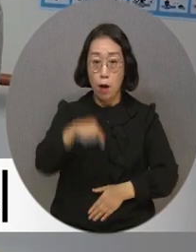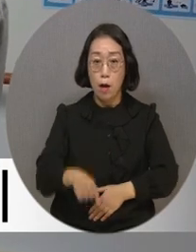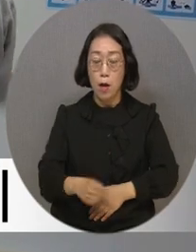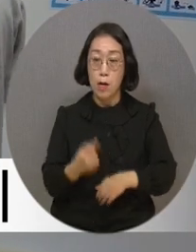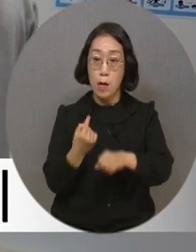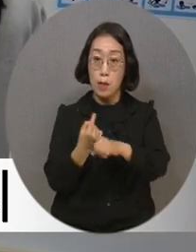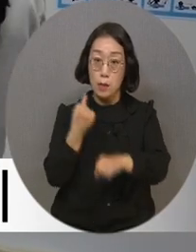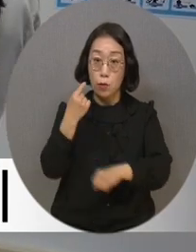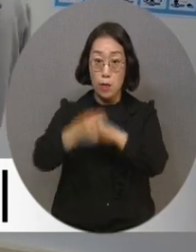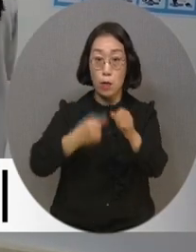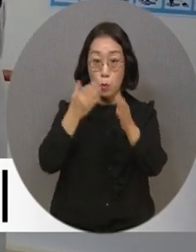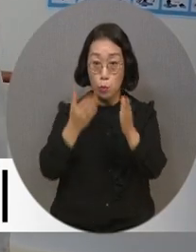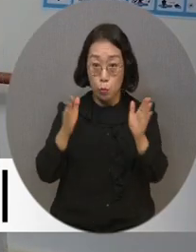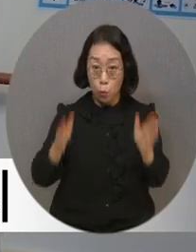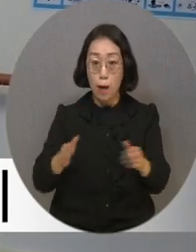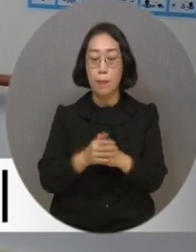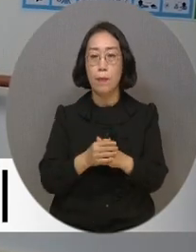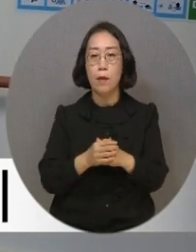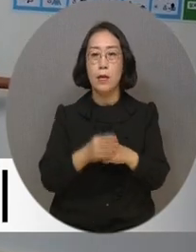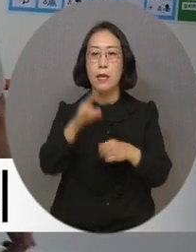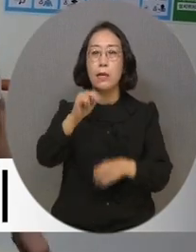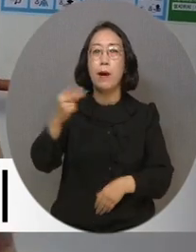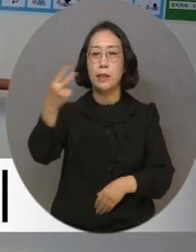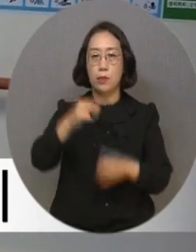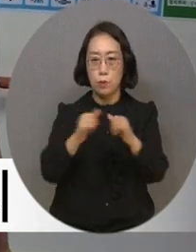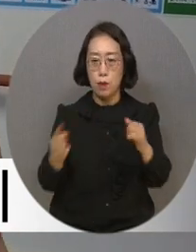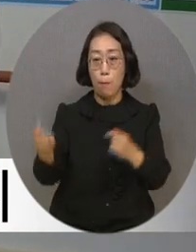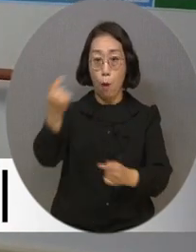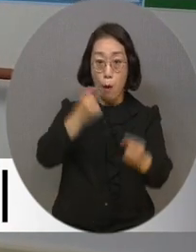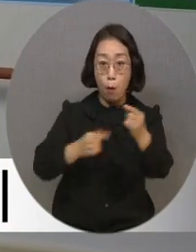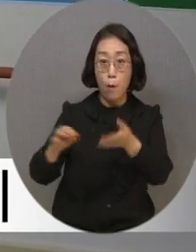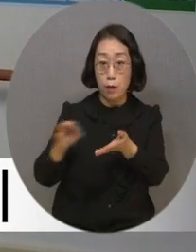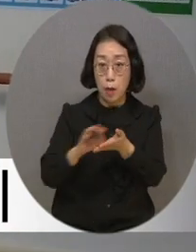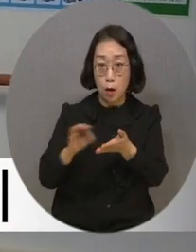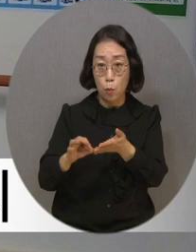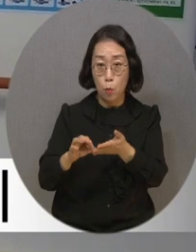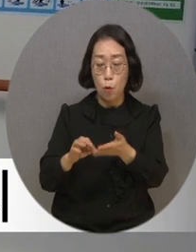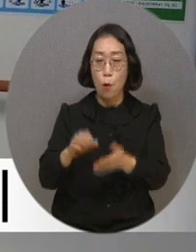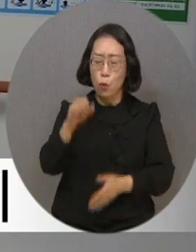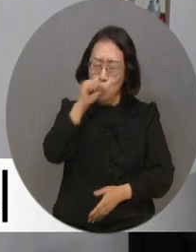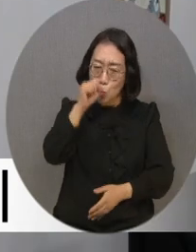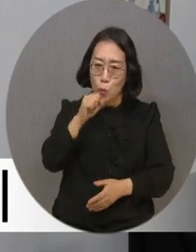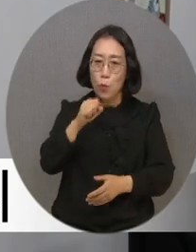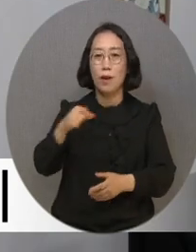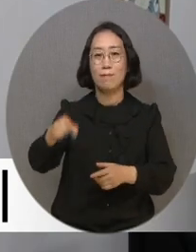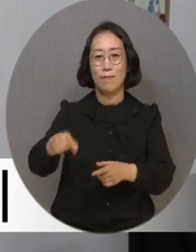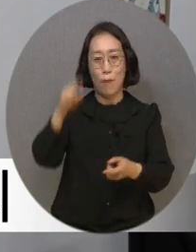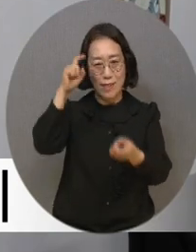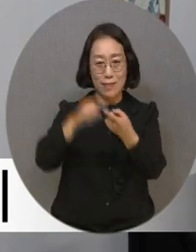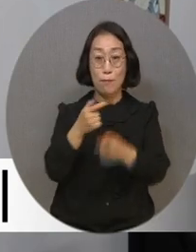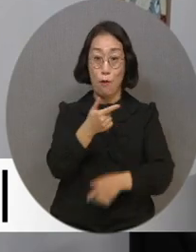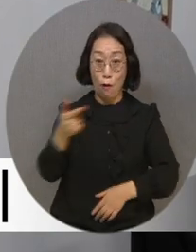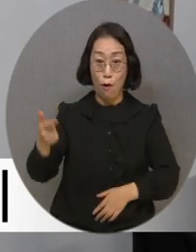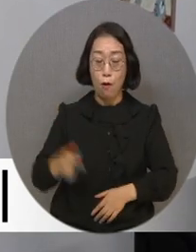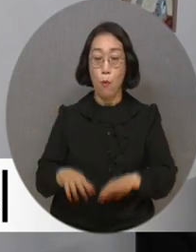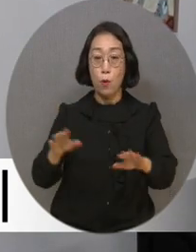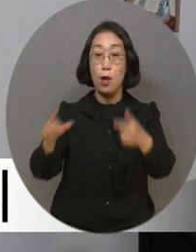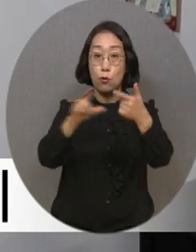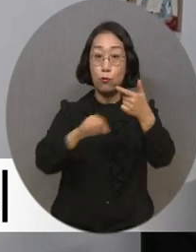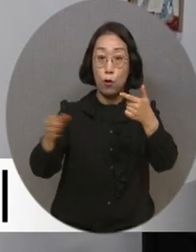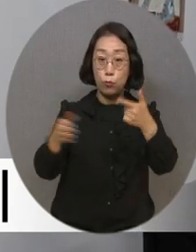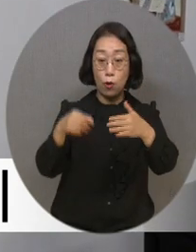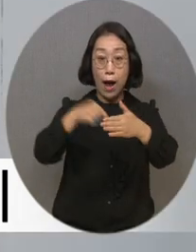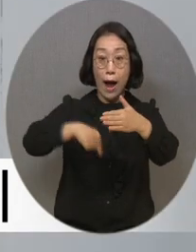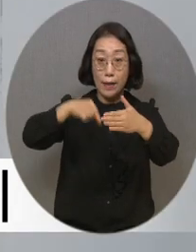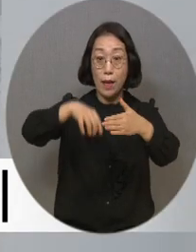2만 2천여 명의 이용객이 방문하는 등 큰 호응을 얻고 있습니다. 올해 6월부터는 센터 공간을